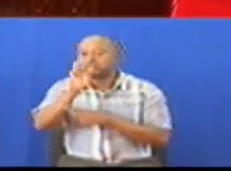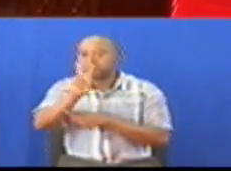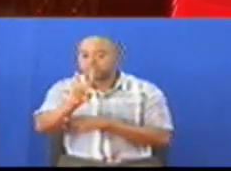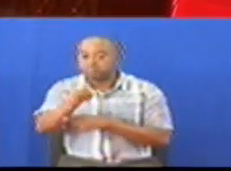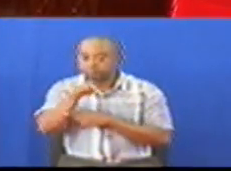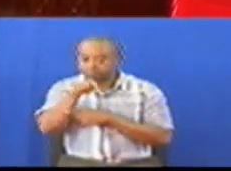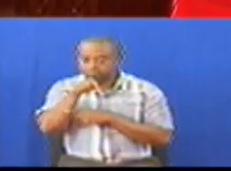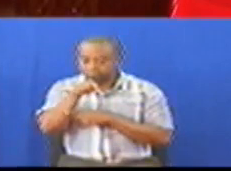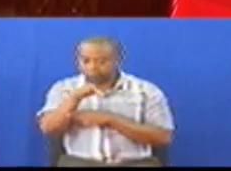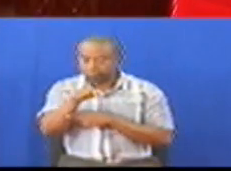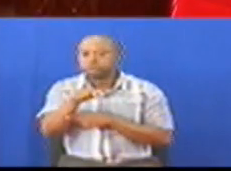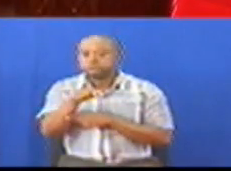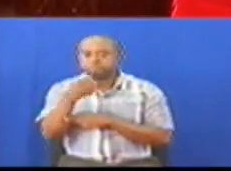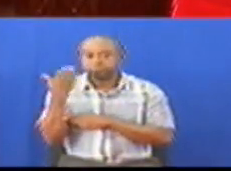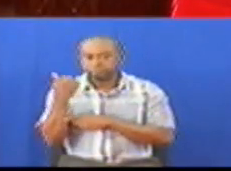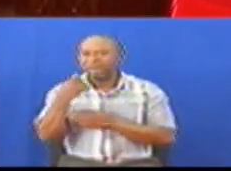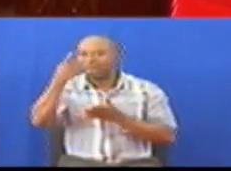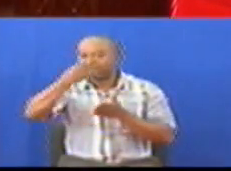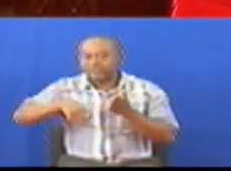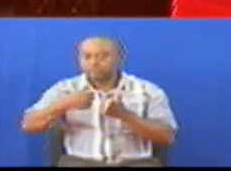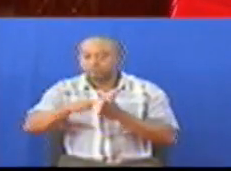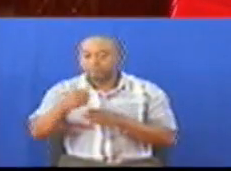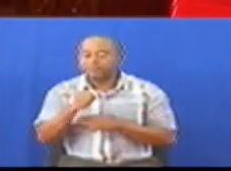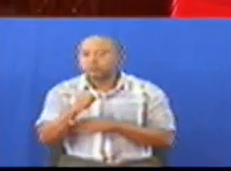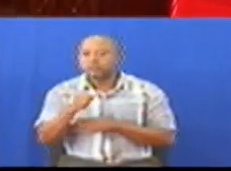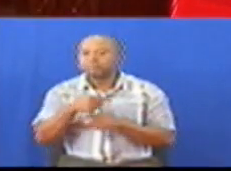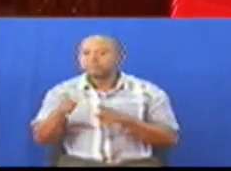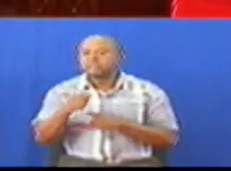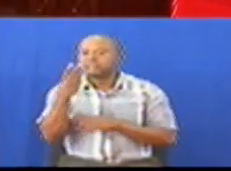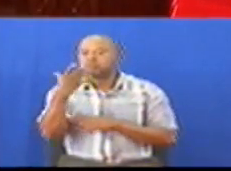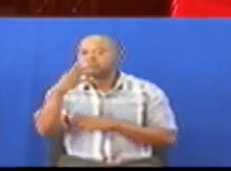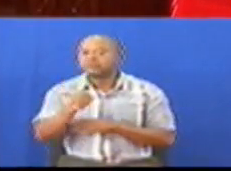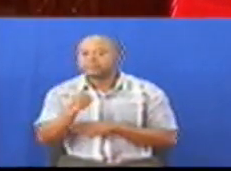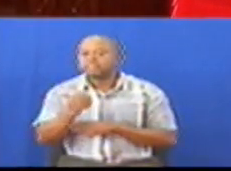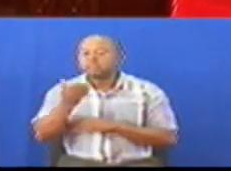hivyo kuamuliwa kulipa faini ya shilingi bilioni 350. Mungu awabariki sana Tanzania wote waliofanya hivyo.